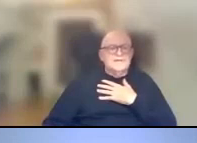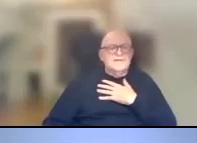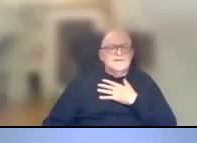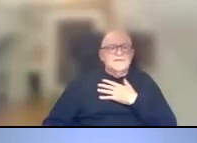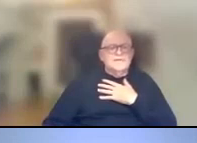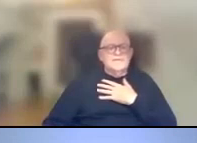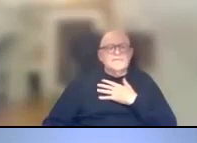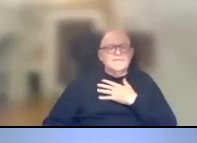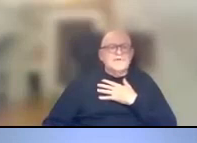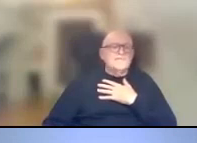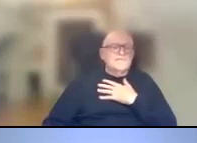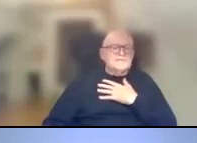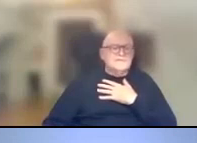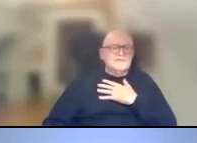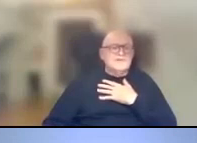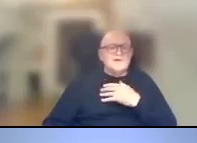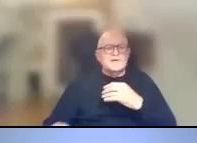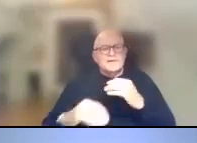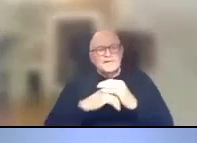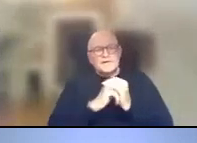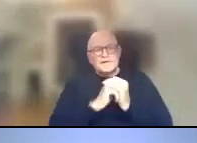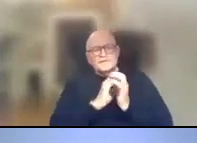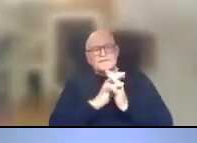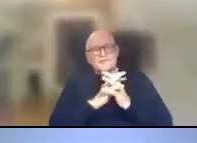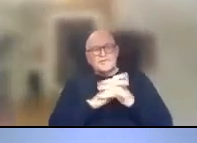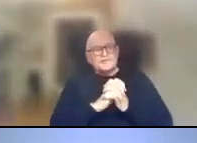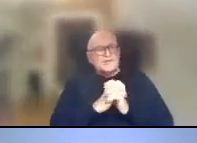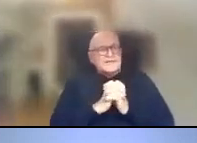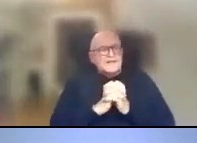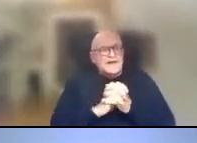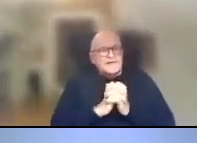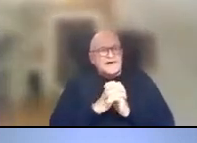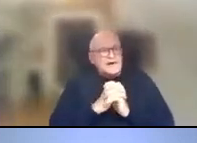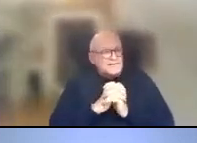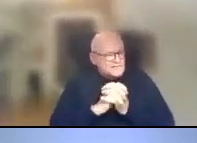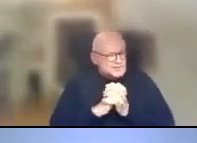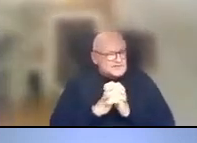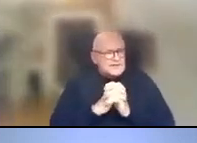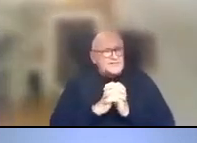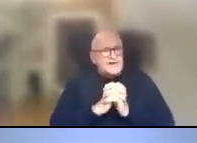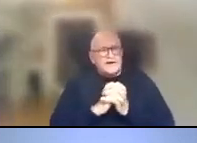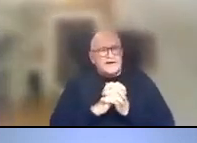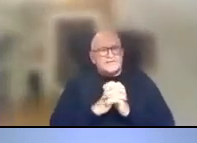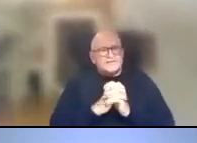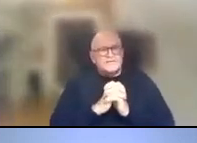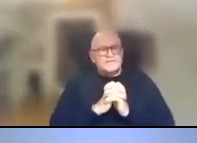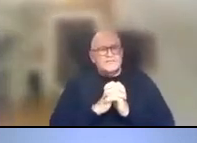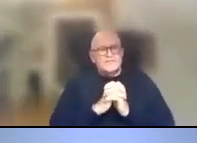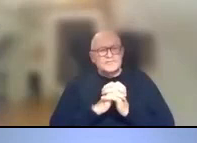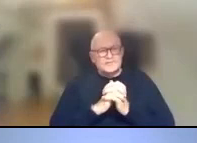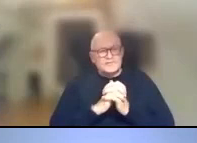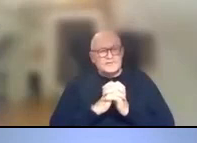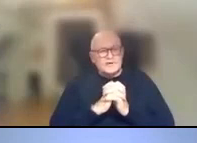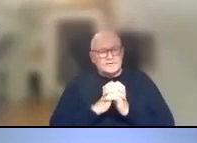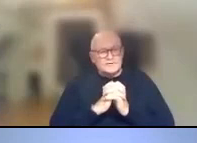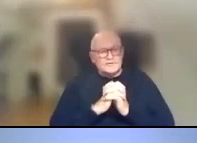2002, dann wechselte er nach Delmenhorst. Er war zwischenzeitlich verheiratet